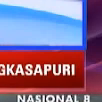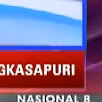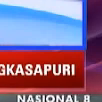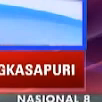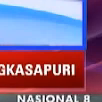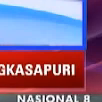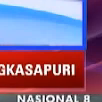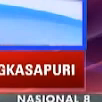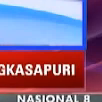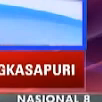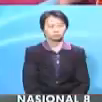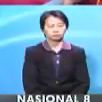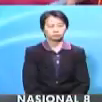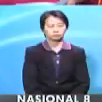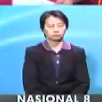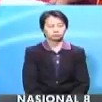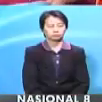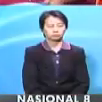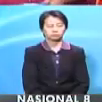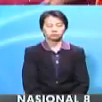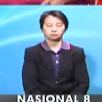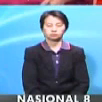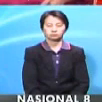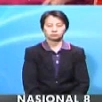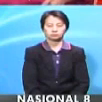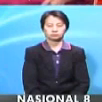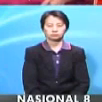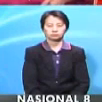Yusuf langsung dari gua musang